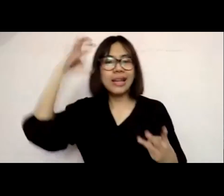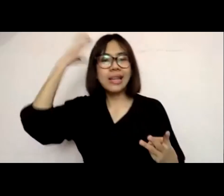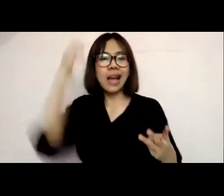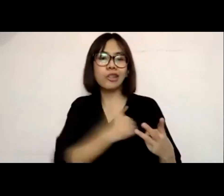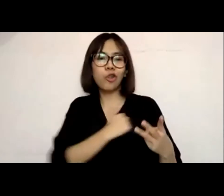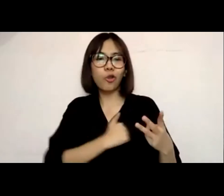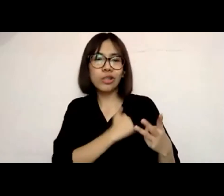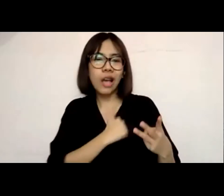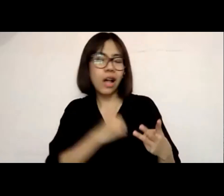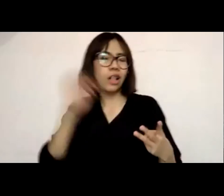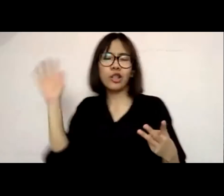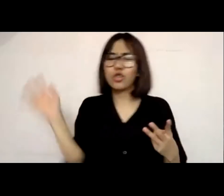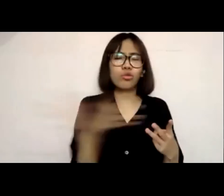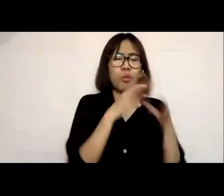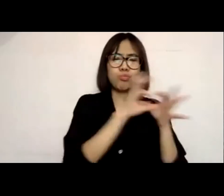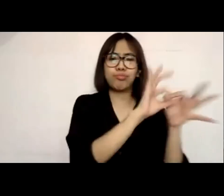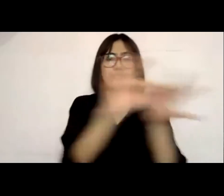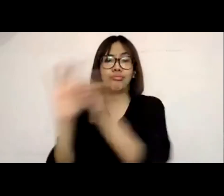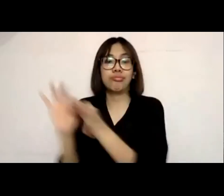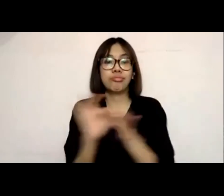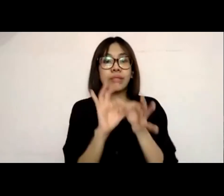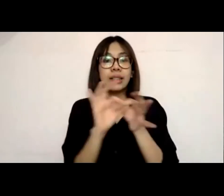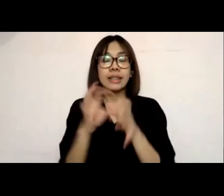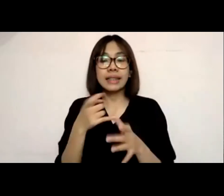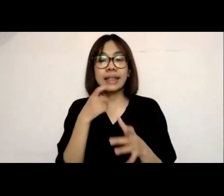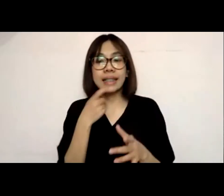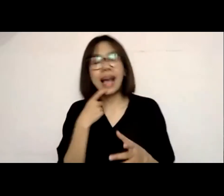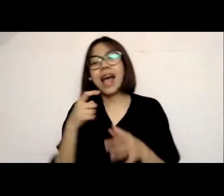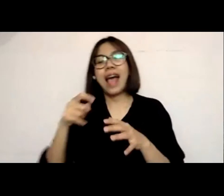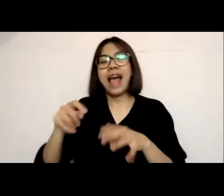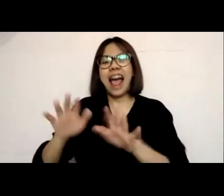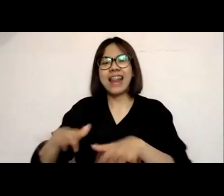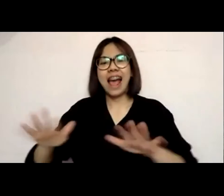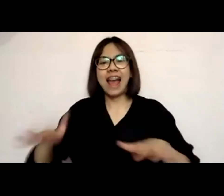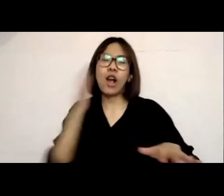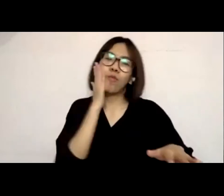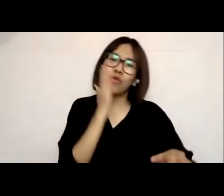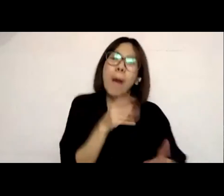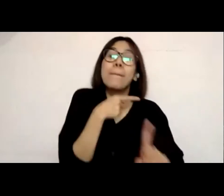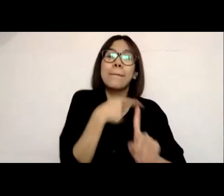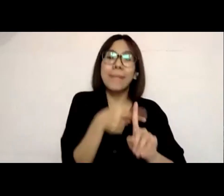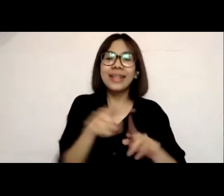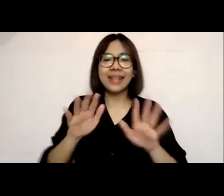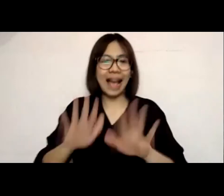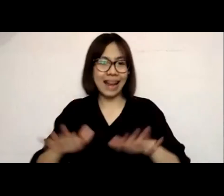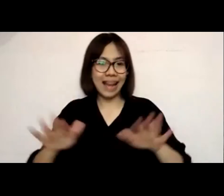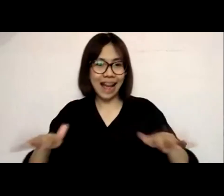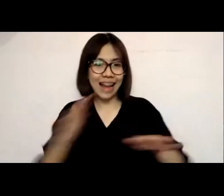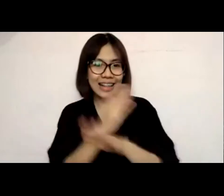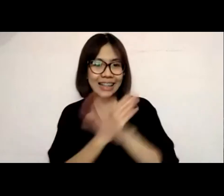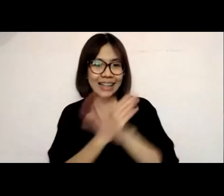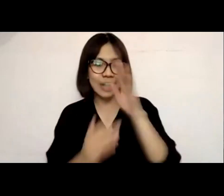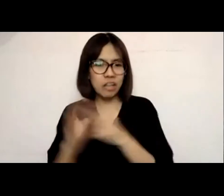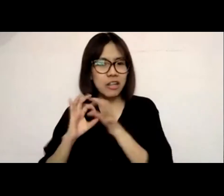sangat peduli terhadap perkembangan anak muda, terutama juga anak muda disabilitas, yaitu seperti Yayasan Save